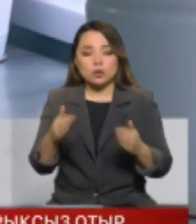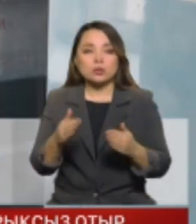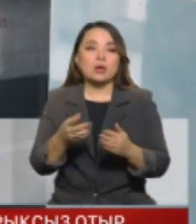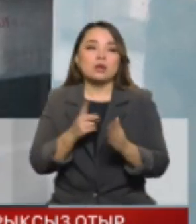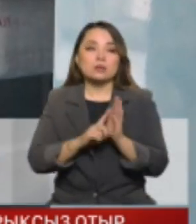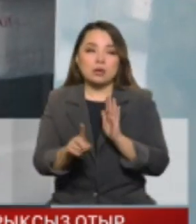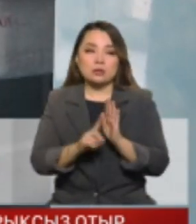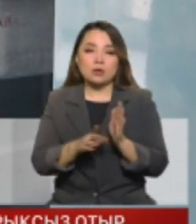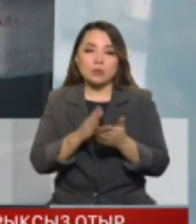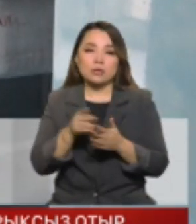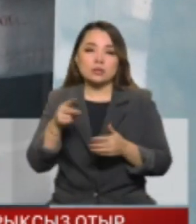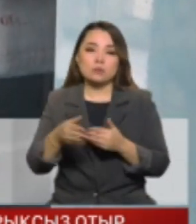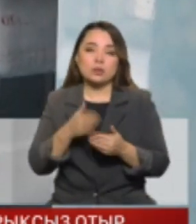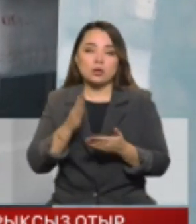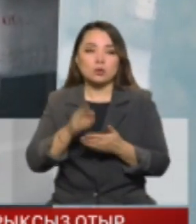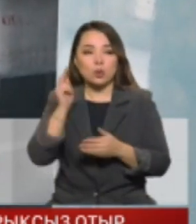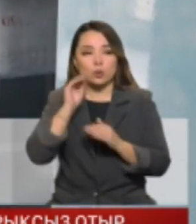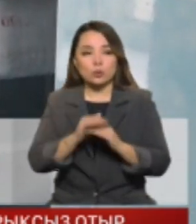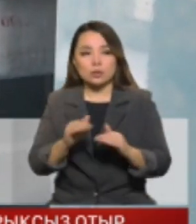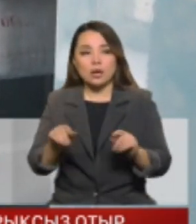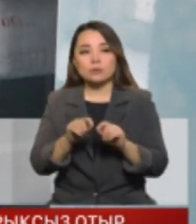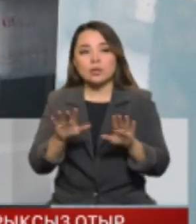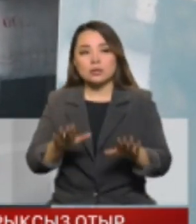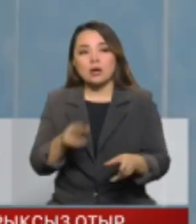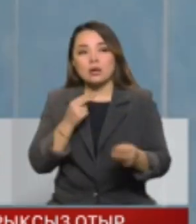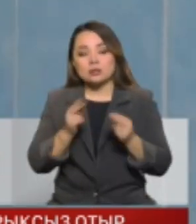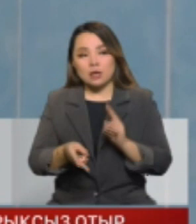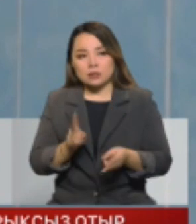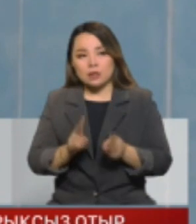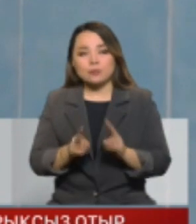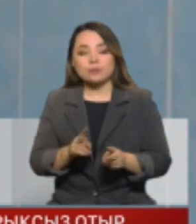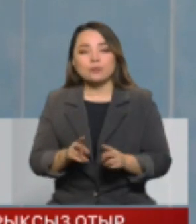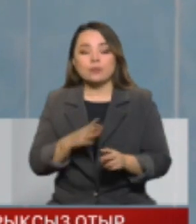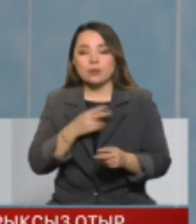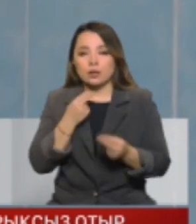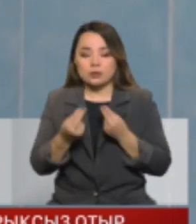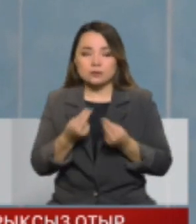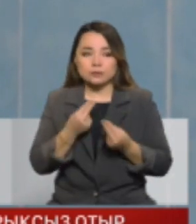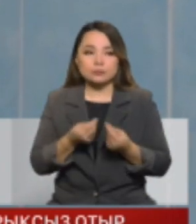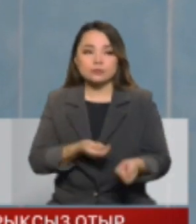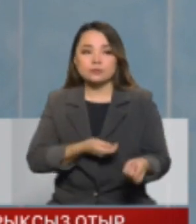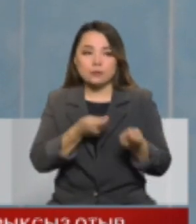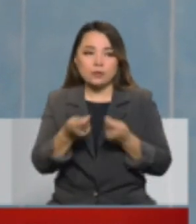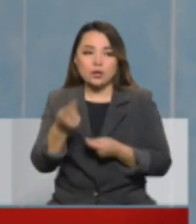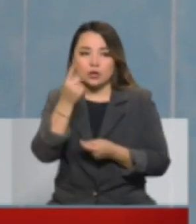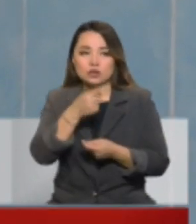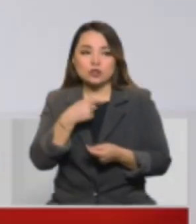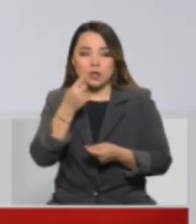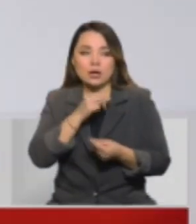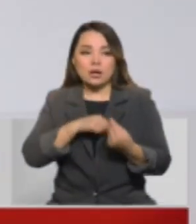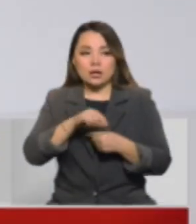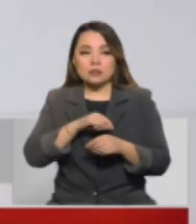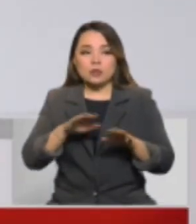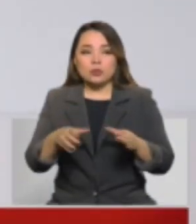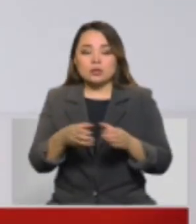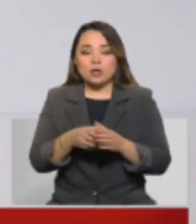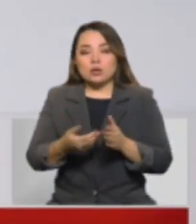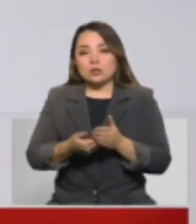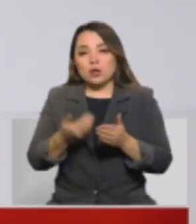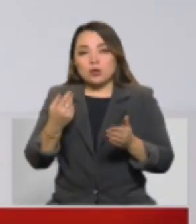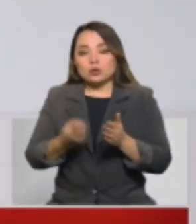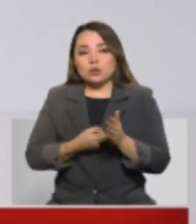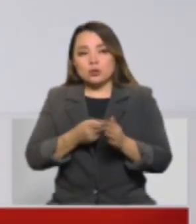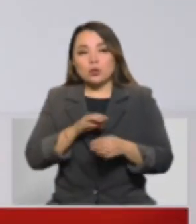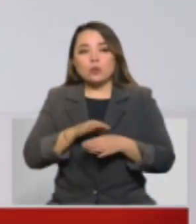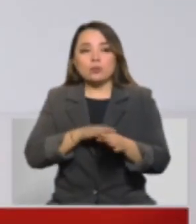жіберілді. 2000-нан астам оқушысы бар мектептің аспазымен ас жеткізген жеке кәсіпкер де тергелуде. Сотқа дейінгі тергеу амалдары